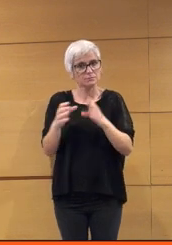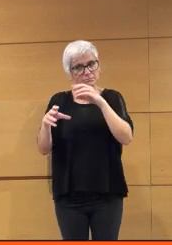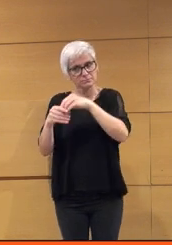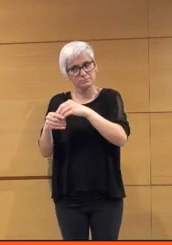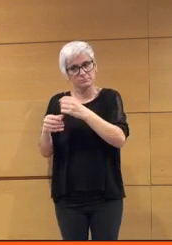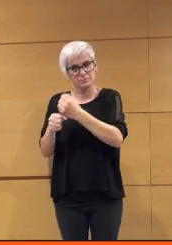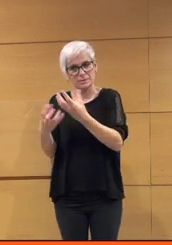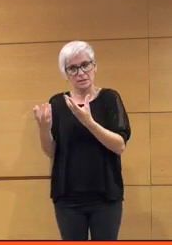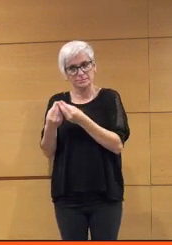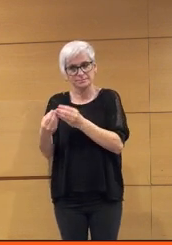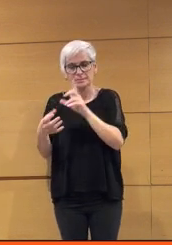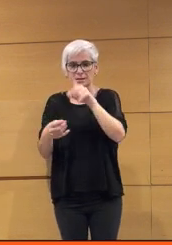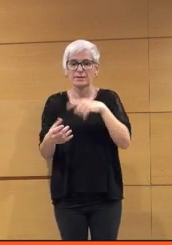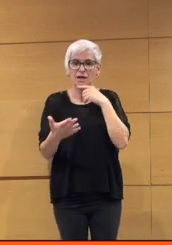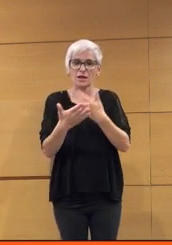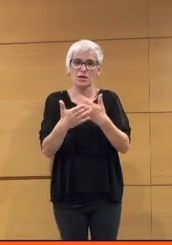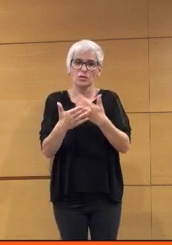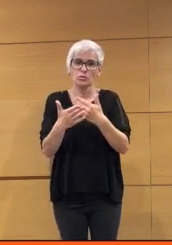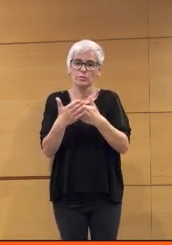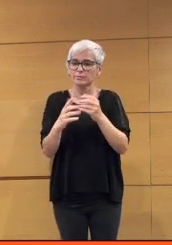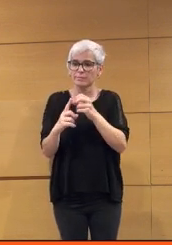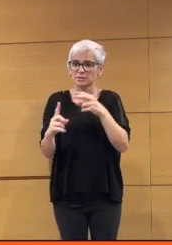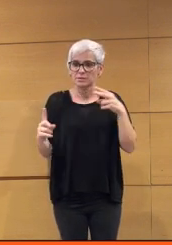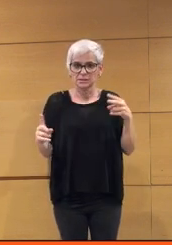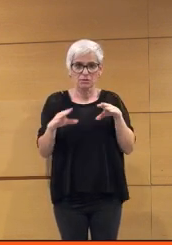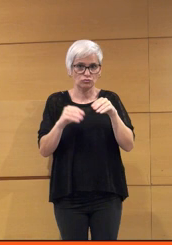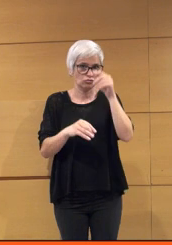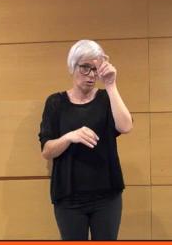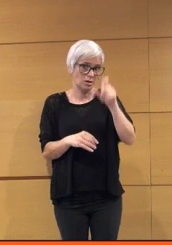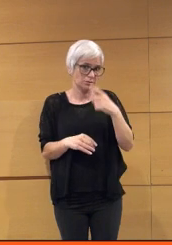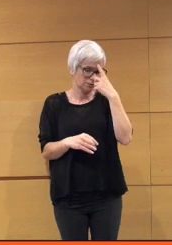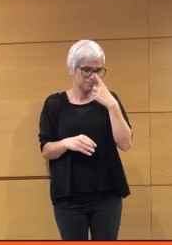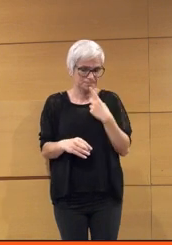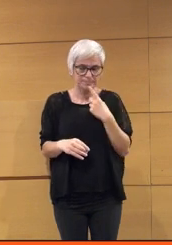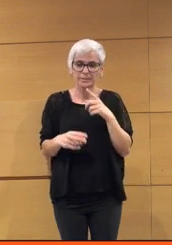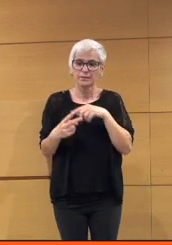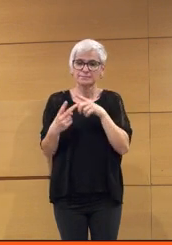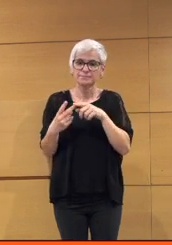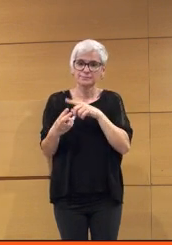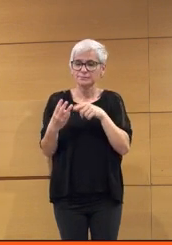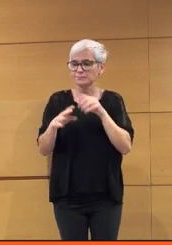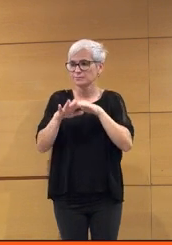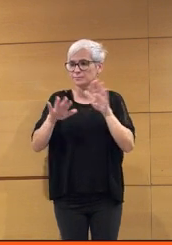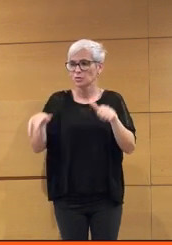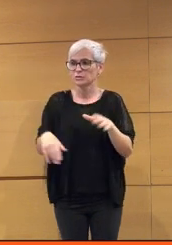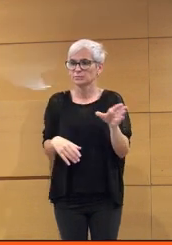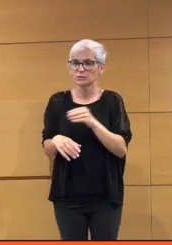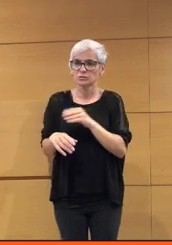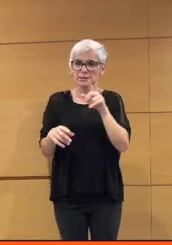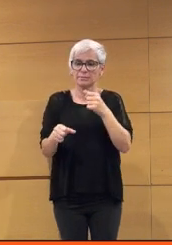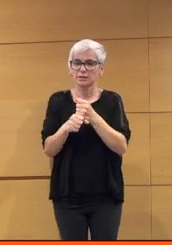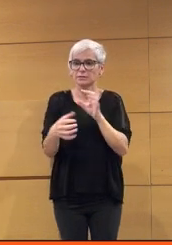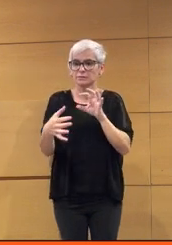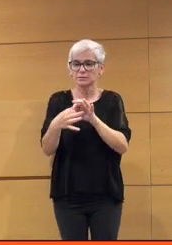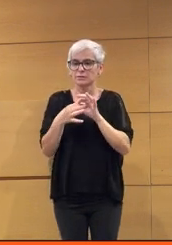hem treballat amb el document sobre perspectives d'usuari i, finalment, també tenim feina, o hem començat